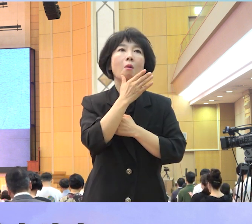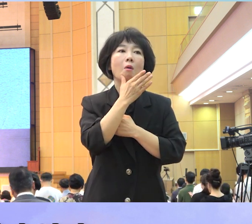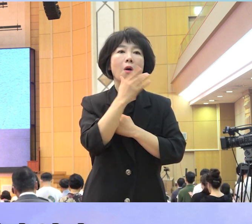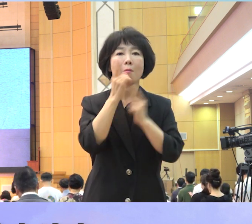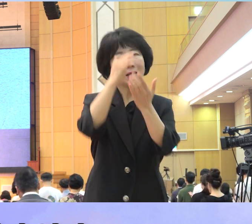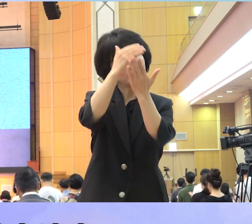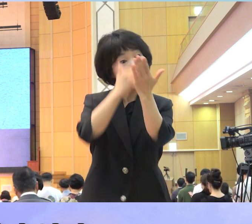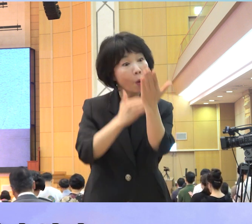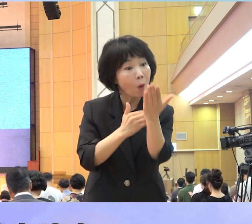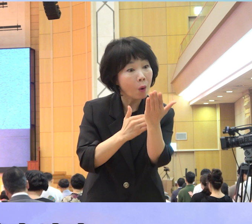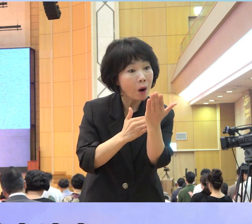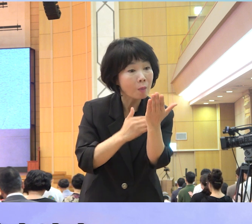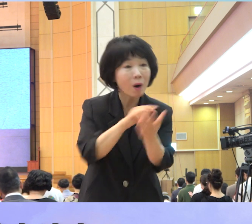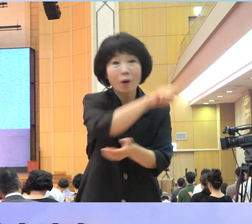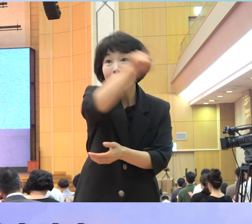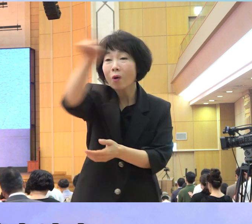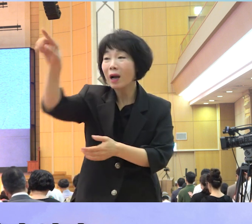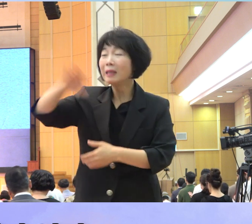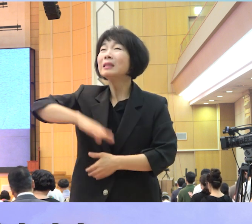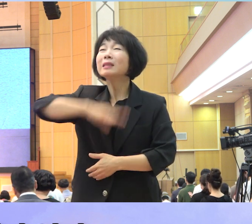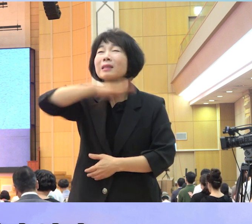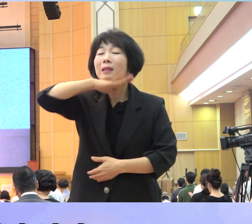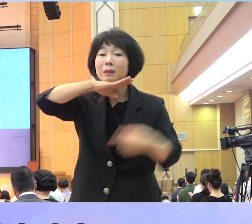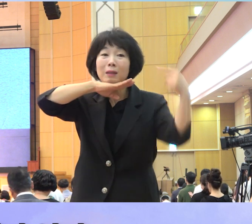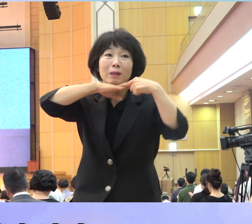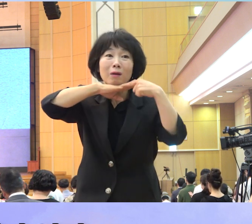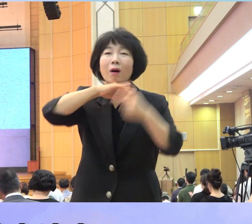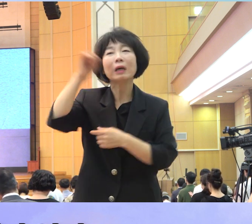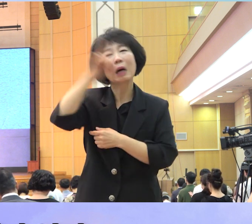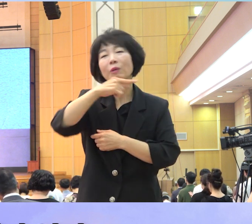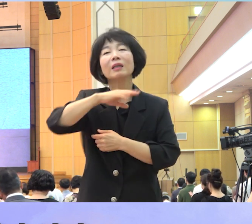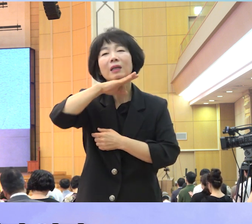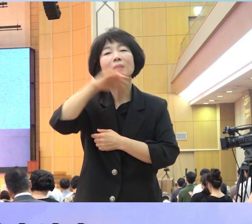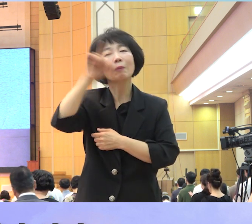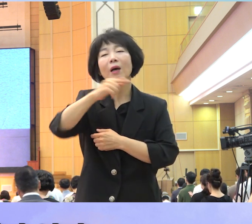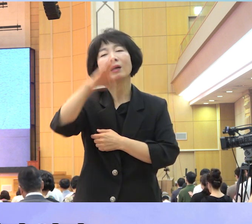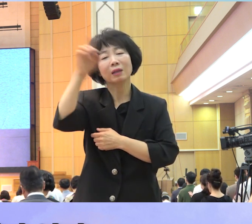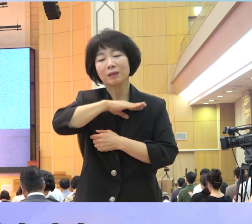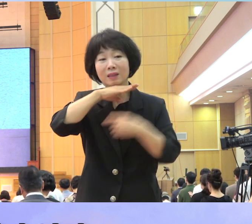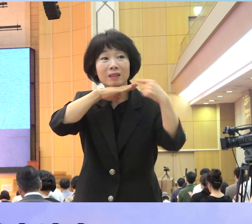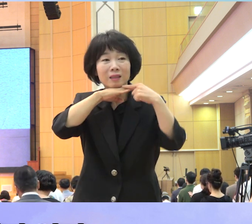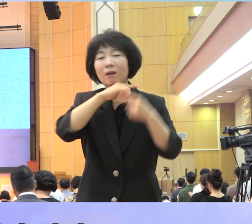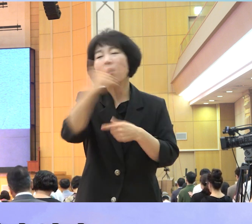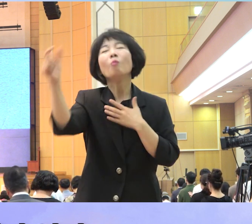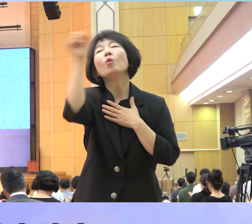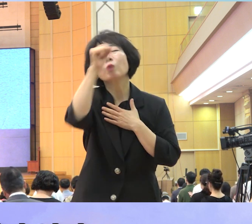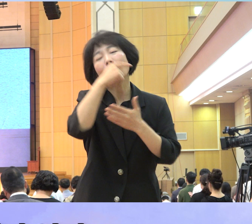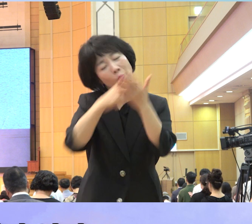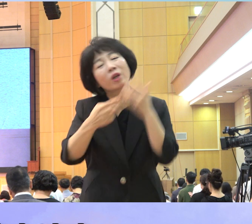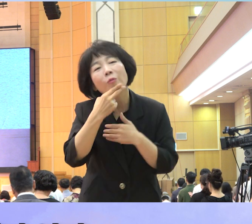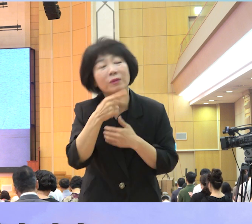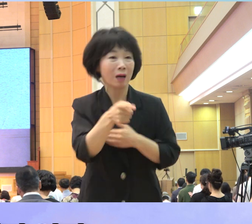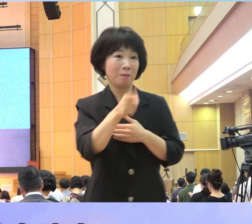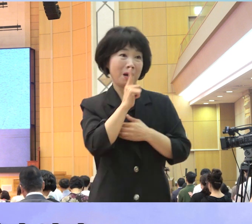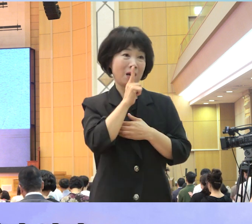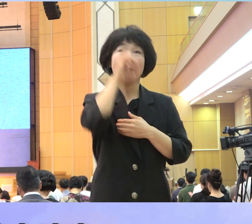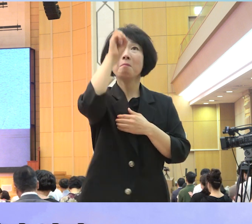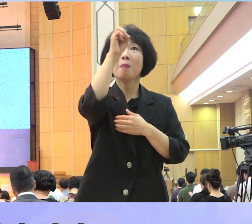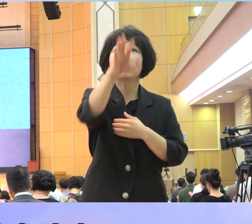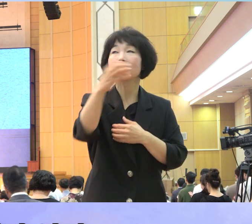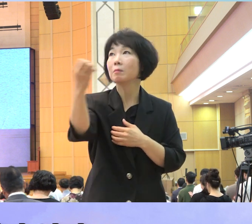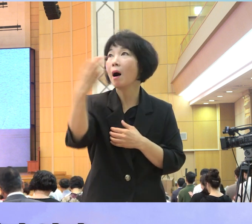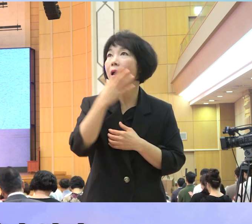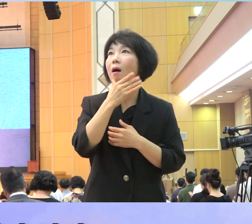예레미야 애가서에는 기다림이 좋도다. 구하는 자에게 기다리는 것은